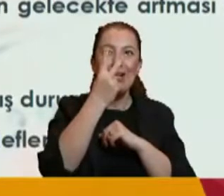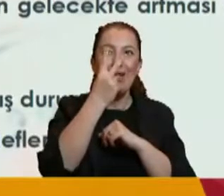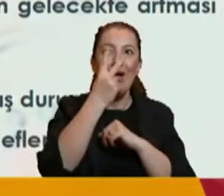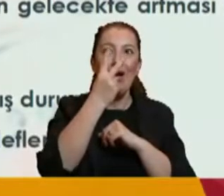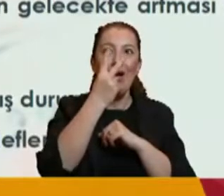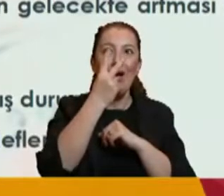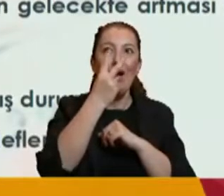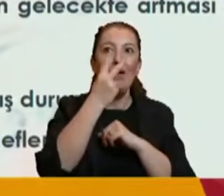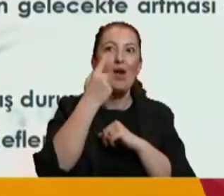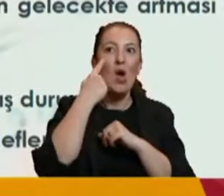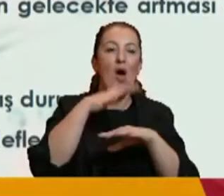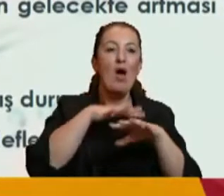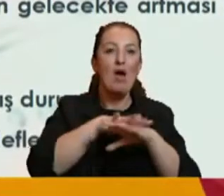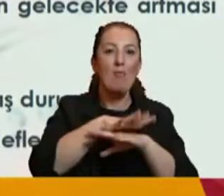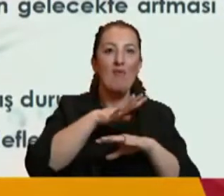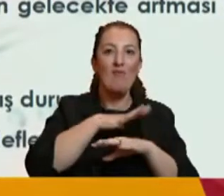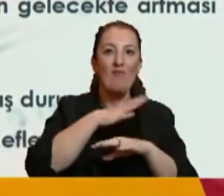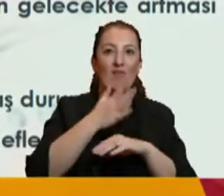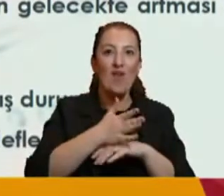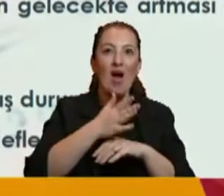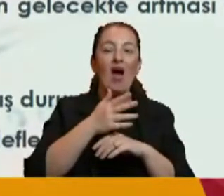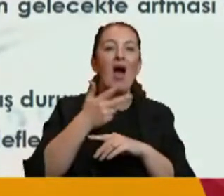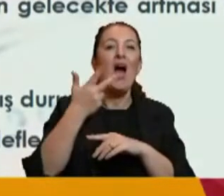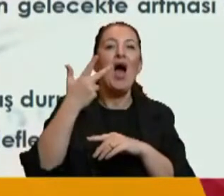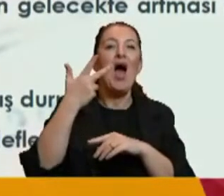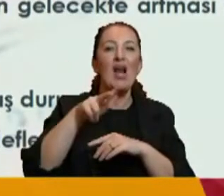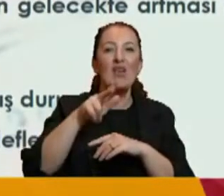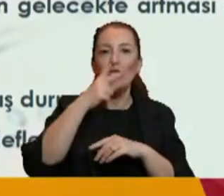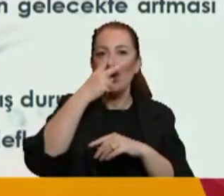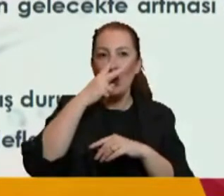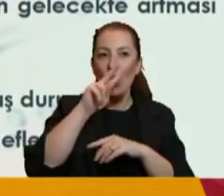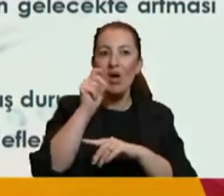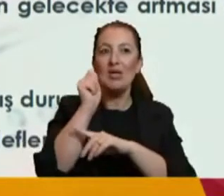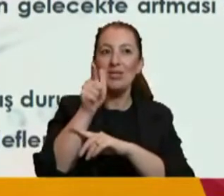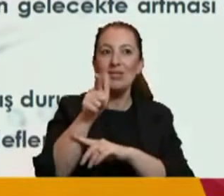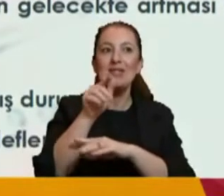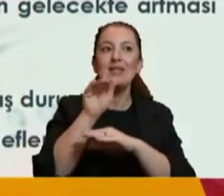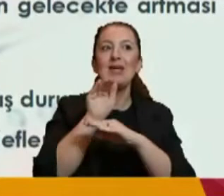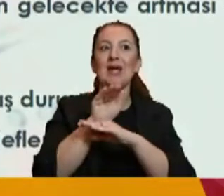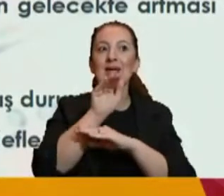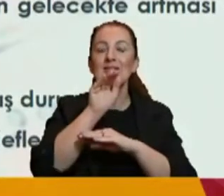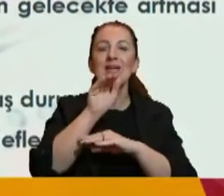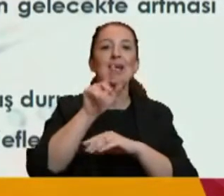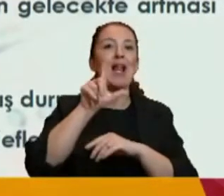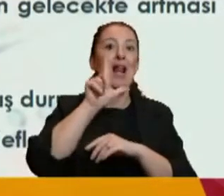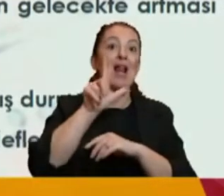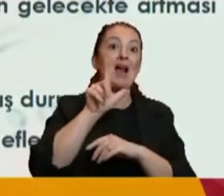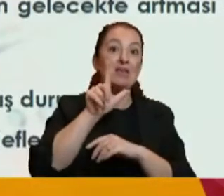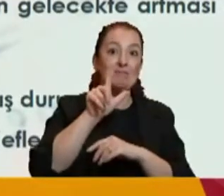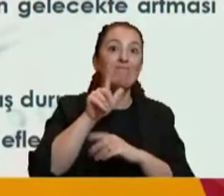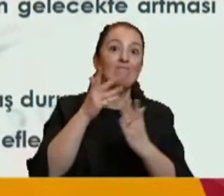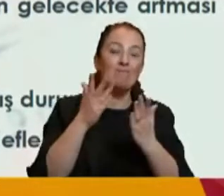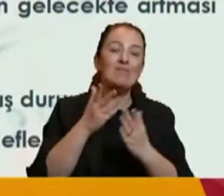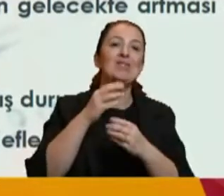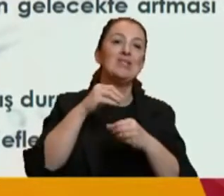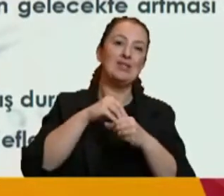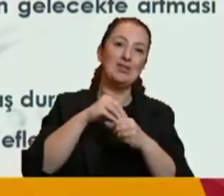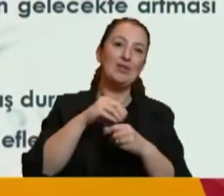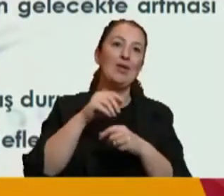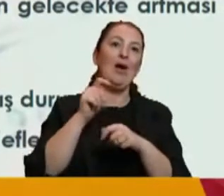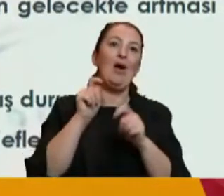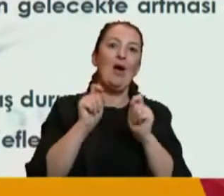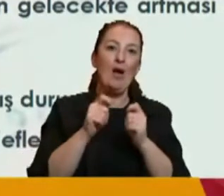İstanbul Havalimanı ile Arnavutköy ilçesinin gelecekteki su ihtiyaçlarını karşılamak amacıyla yapılıyor